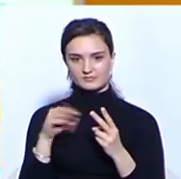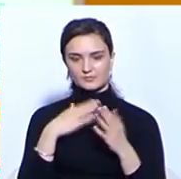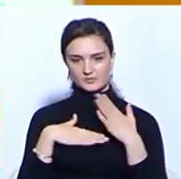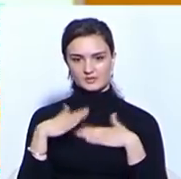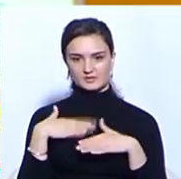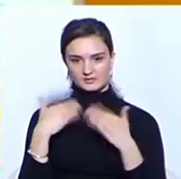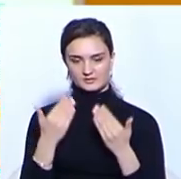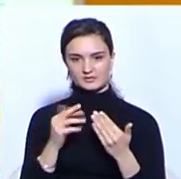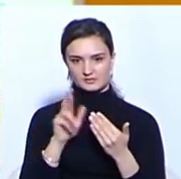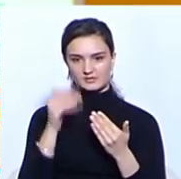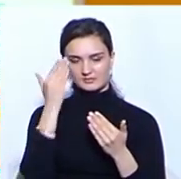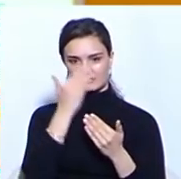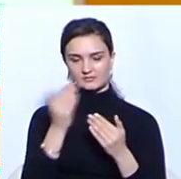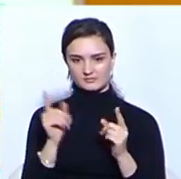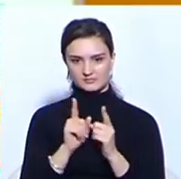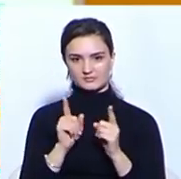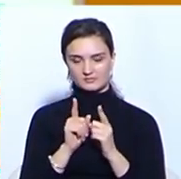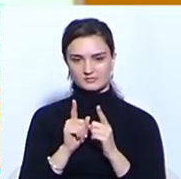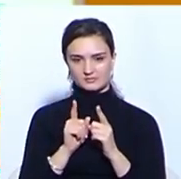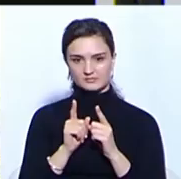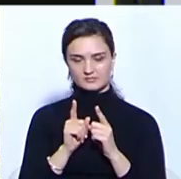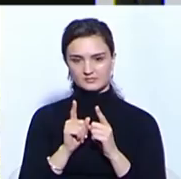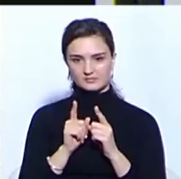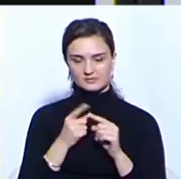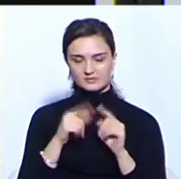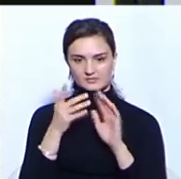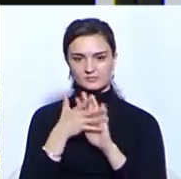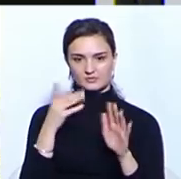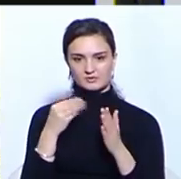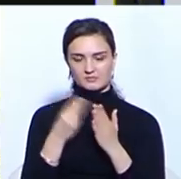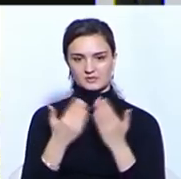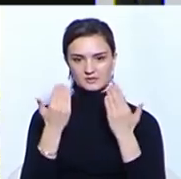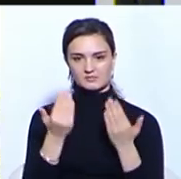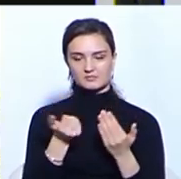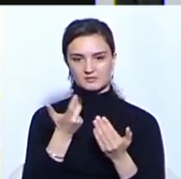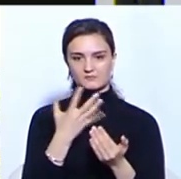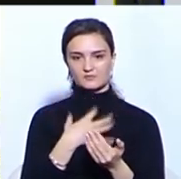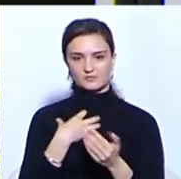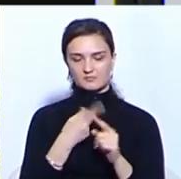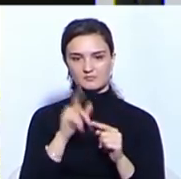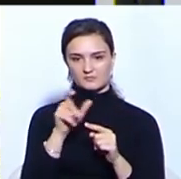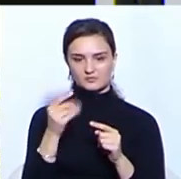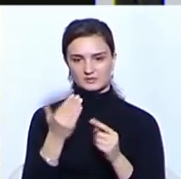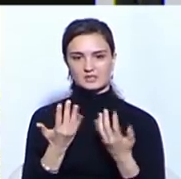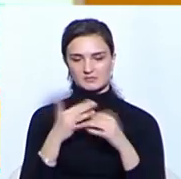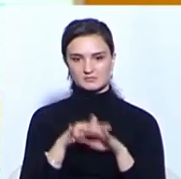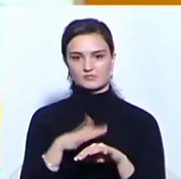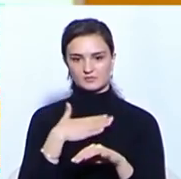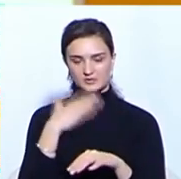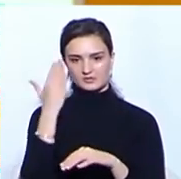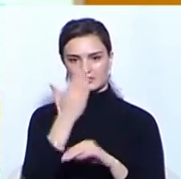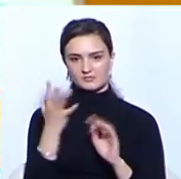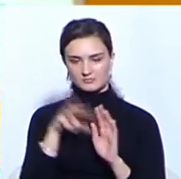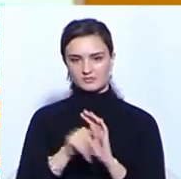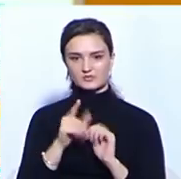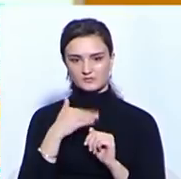შეხარეს და მინდა რომ საზოგადოებაც იაზრებდეს იმას და აფასებდეს იმას, რამდენად მნიშვნელოვანია ამ ბავშვების ადაპტაცია ჩვენ